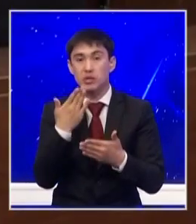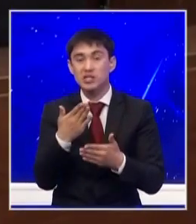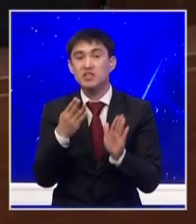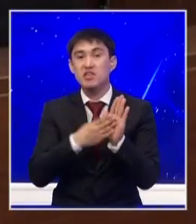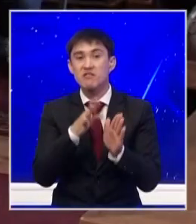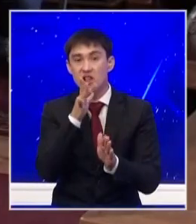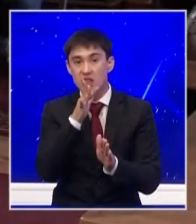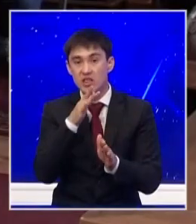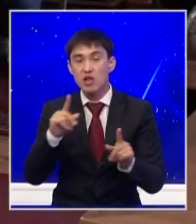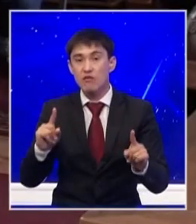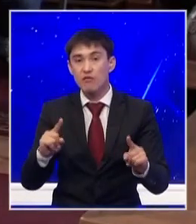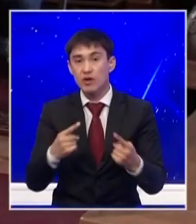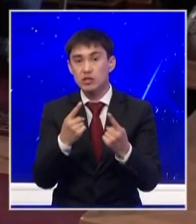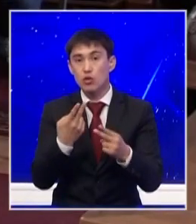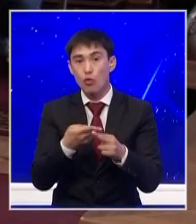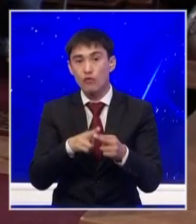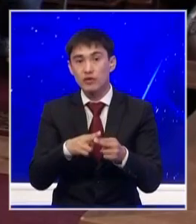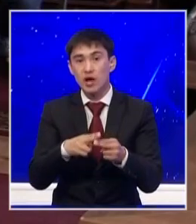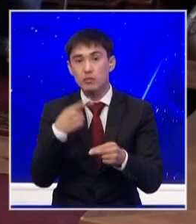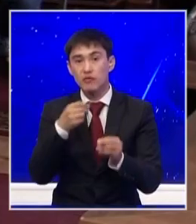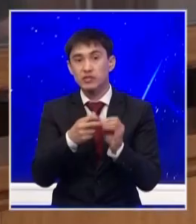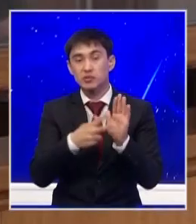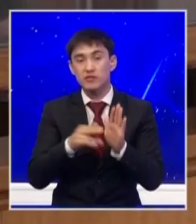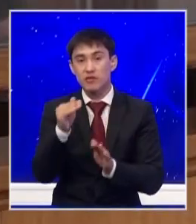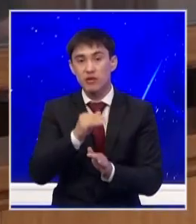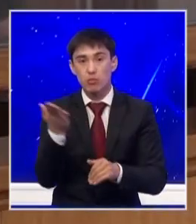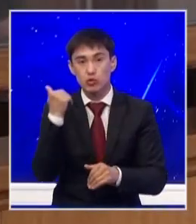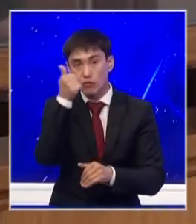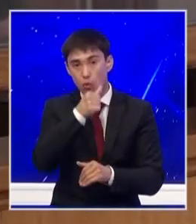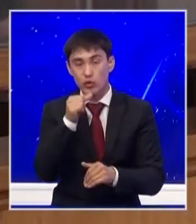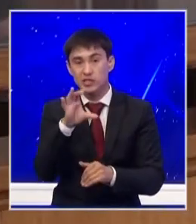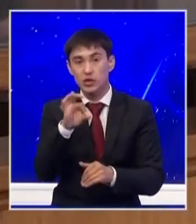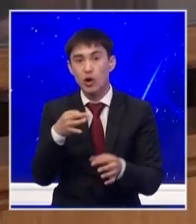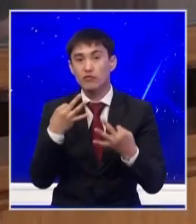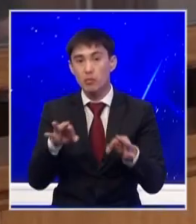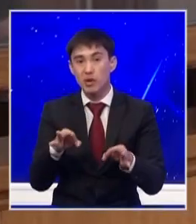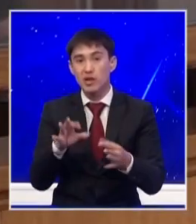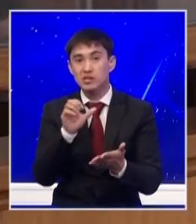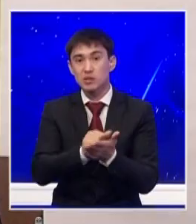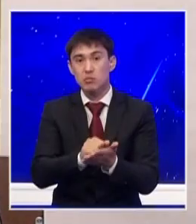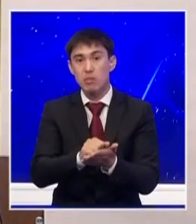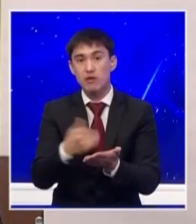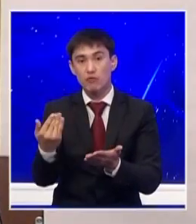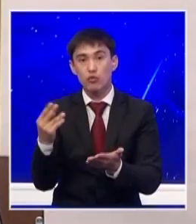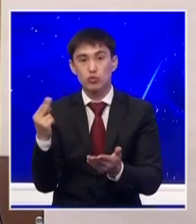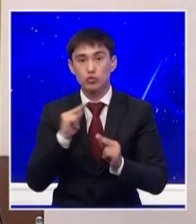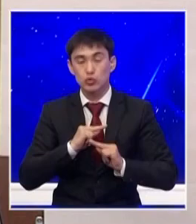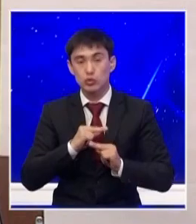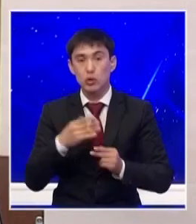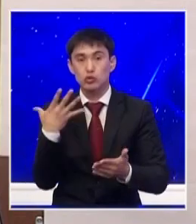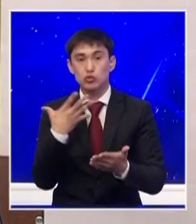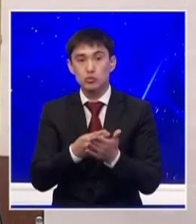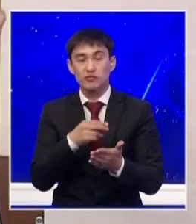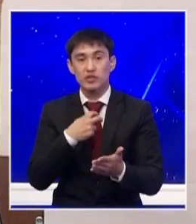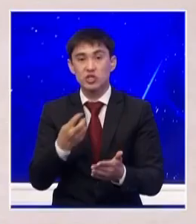лет лишения свободы стоит отметить что 18 февраля прошлого года серии освободили должности по собственному желанию